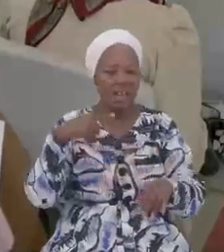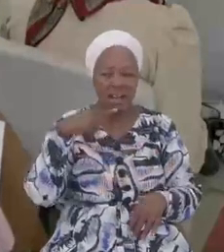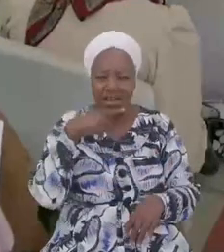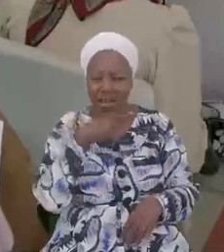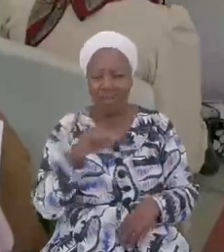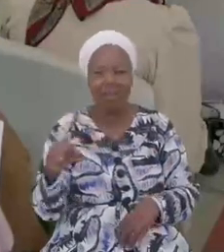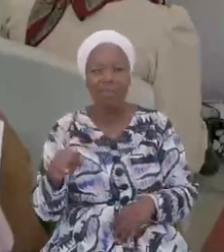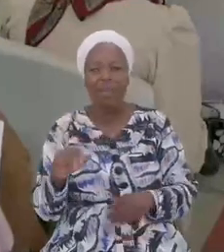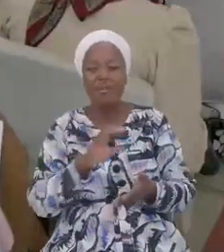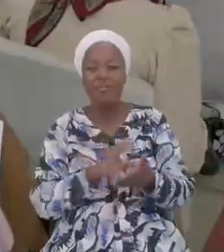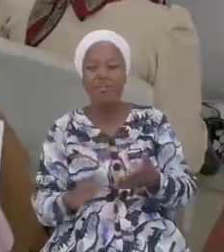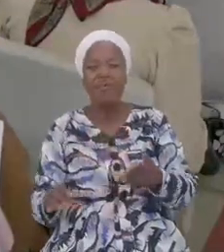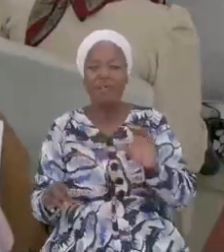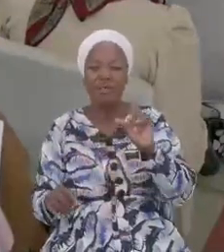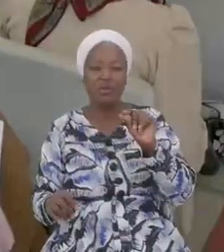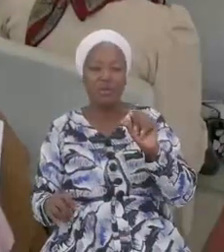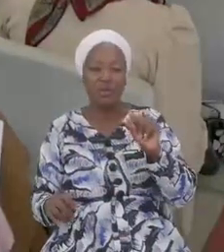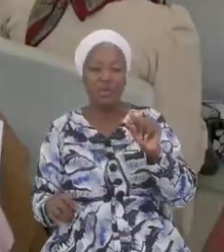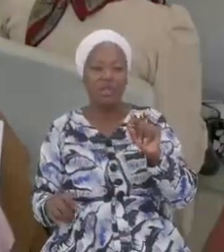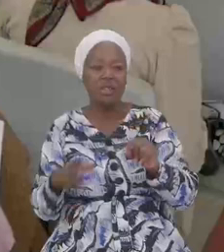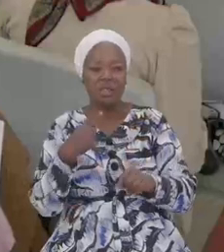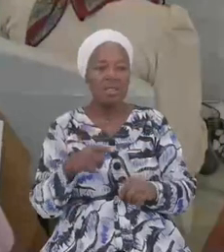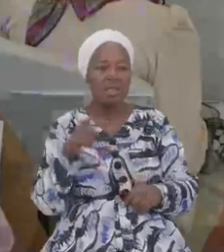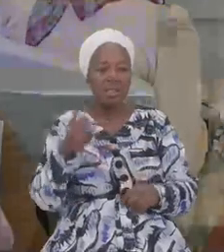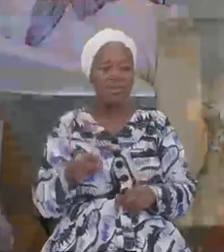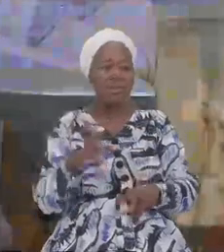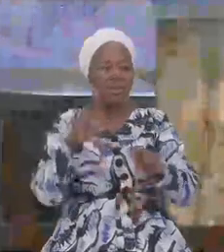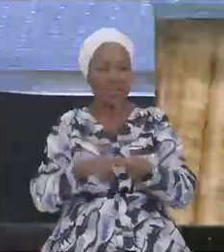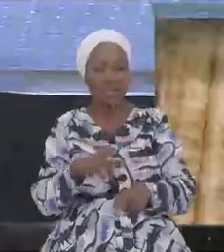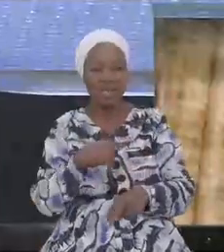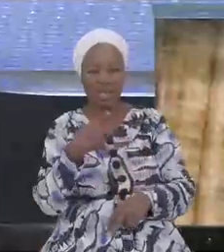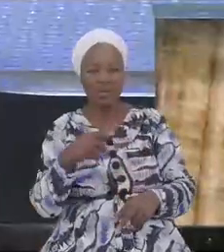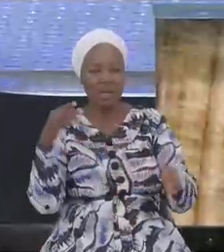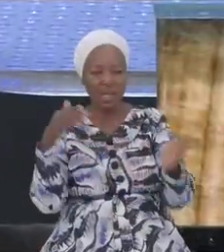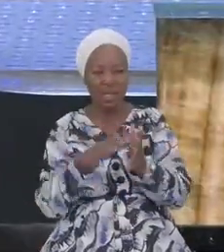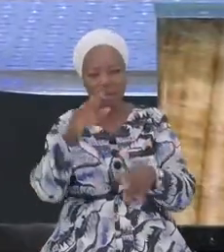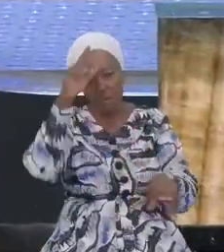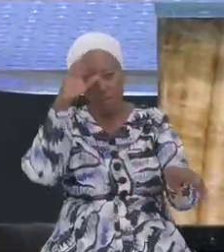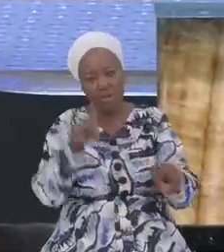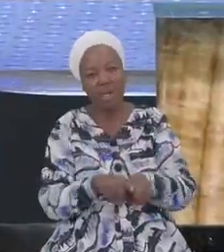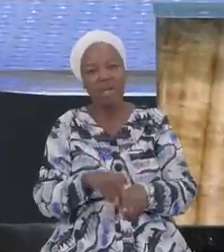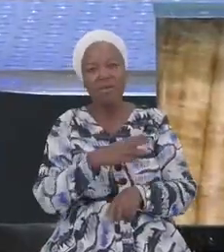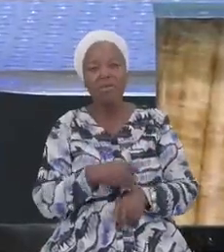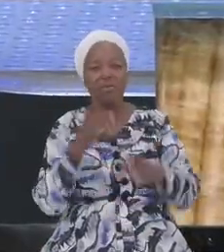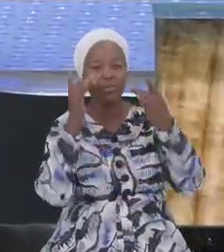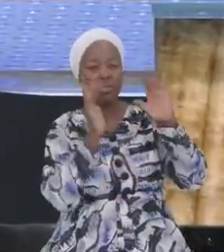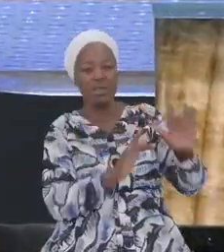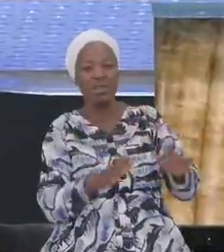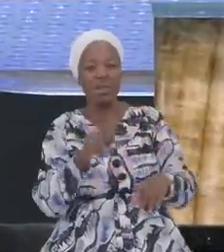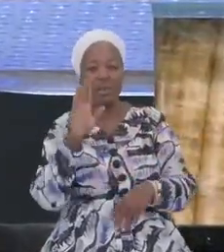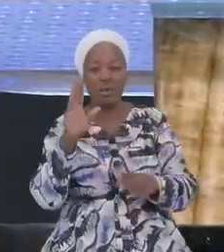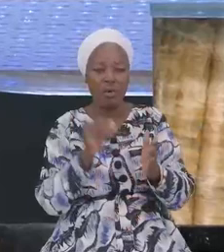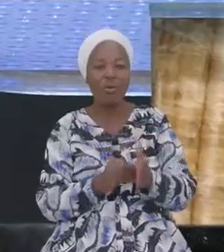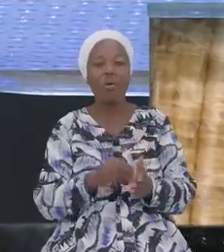tromperie. Verset 20. Tu t'assieds et tu parles contre ton frère. tu diffames le fils de ta